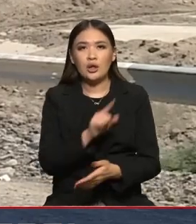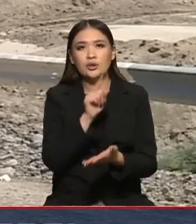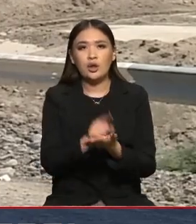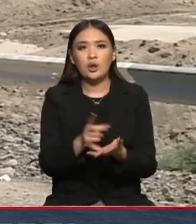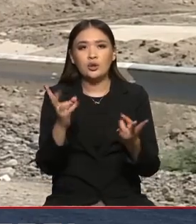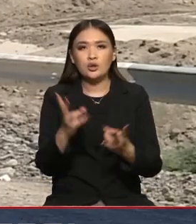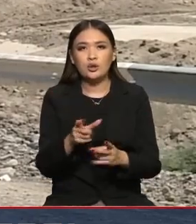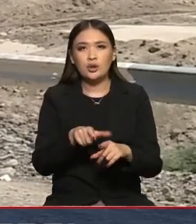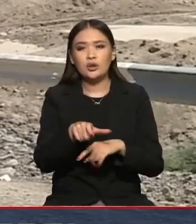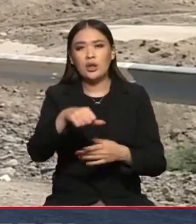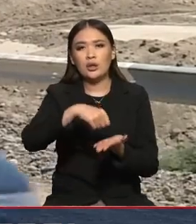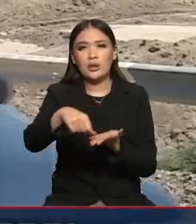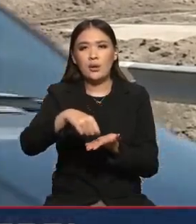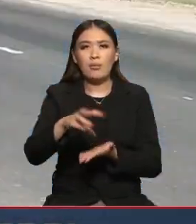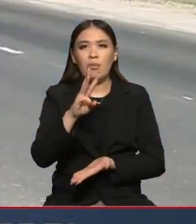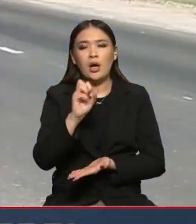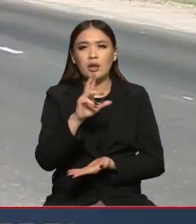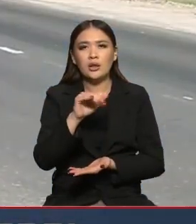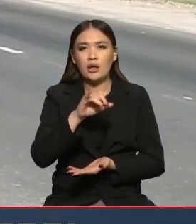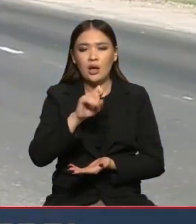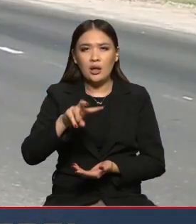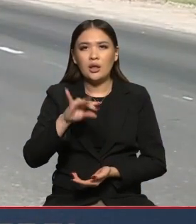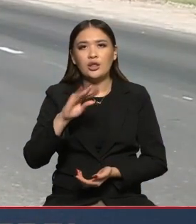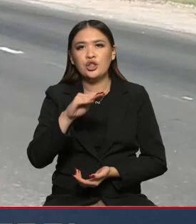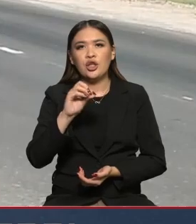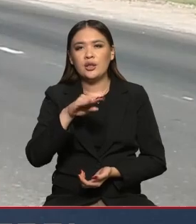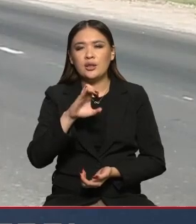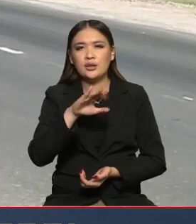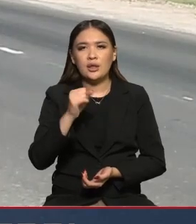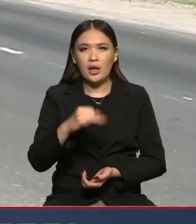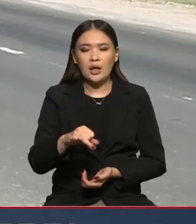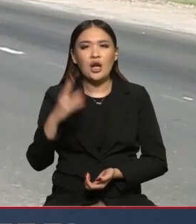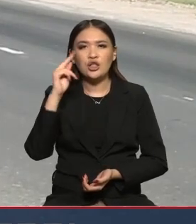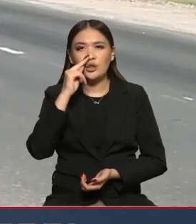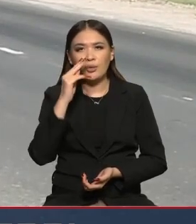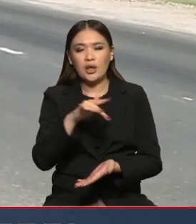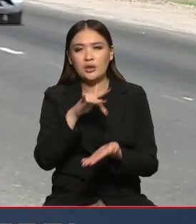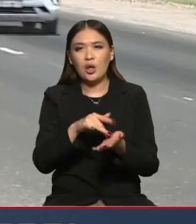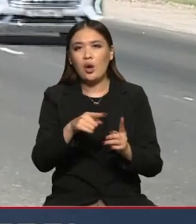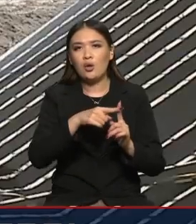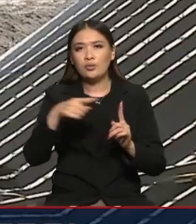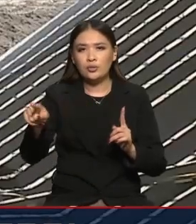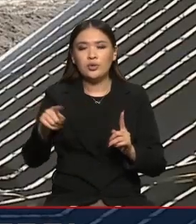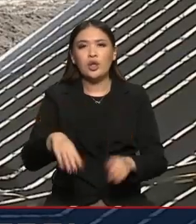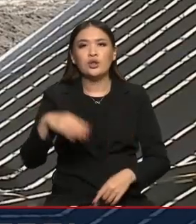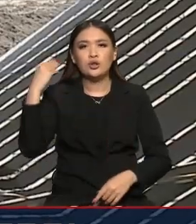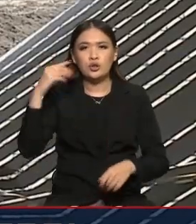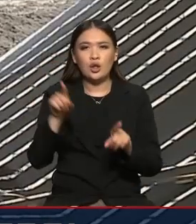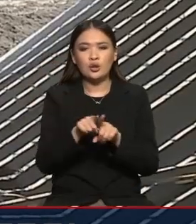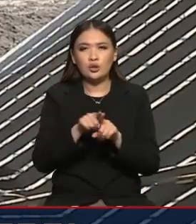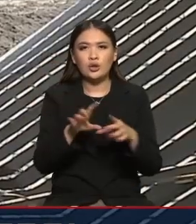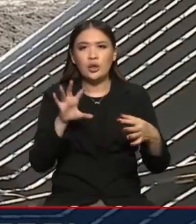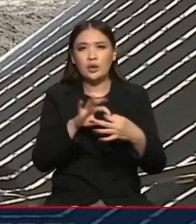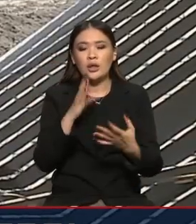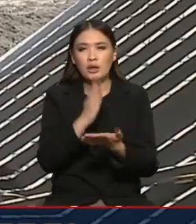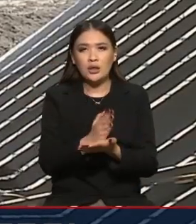таш жолдардын тизиминде Мактарал, Жетсай аудандары менен Шымкенттин арасы. Сондай-ак Шымкент пен Түркістанның арасын жалғайтын жолдар бар. Дәл